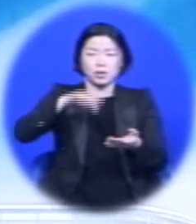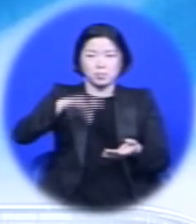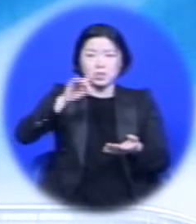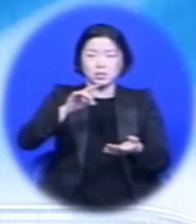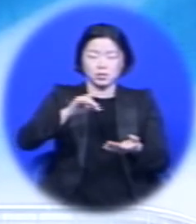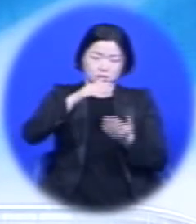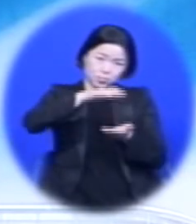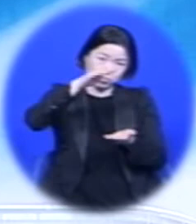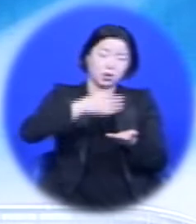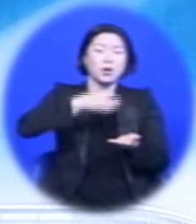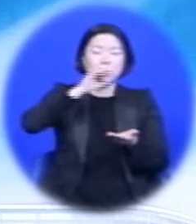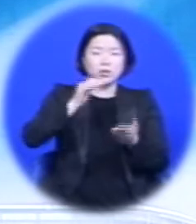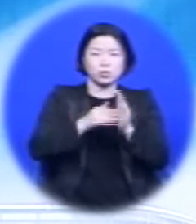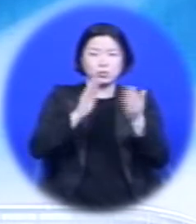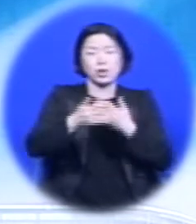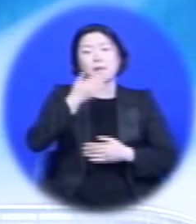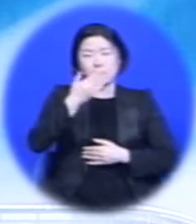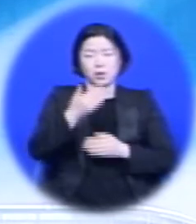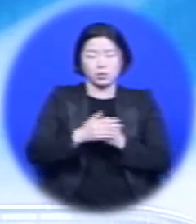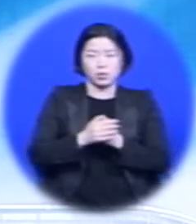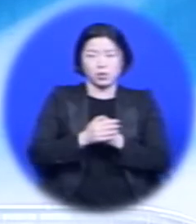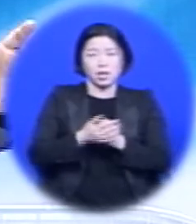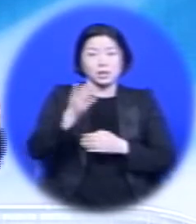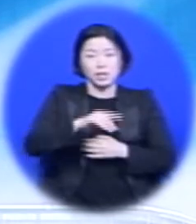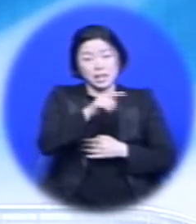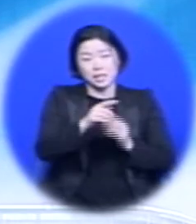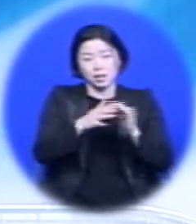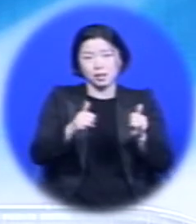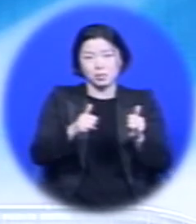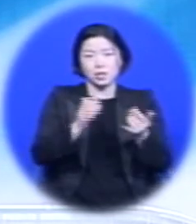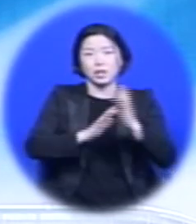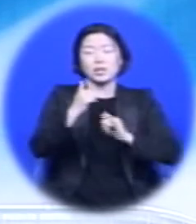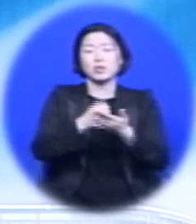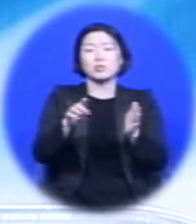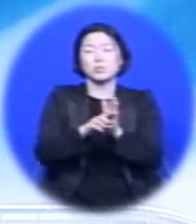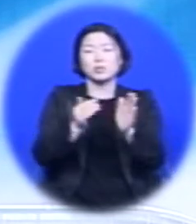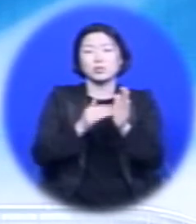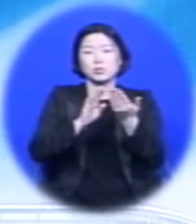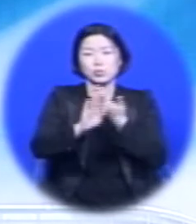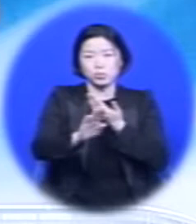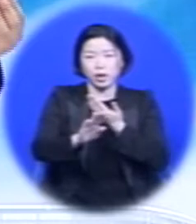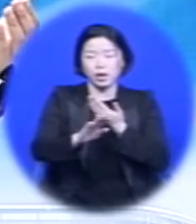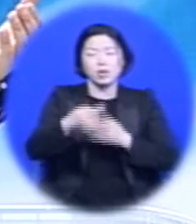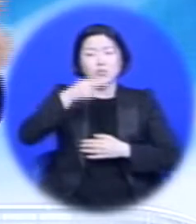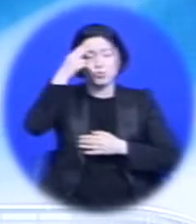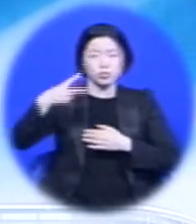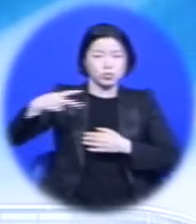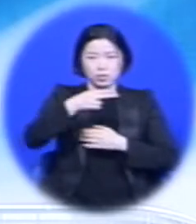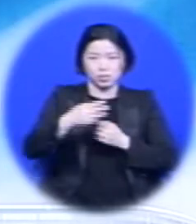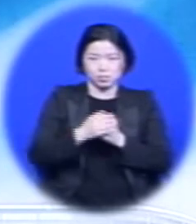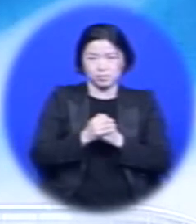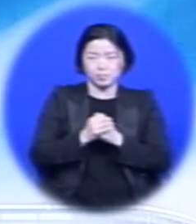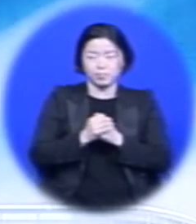있어요. 이분이 예수를 믿고 술을 다 끊었습니다. 여러분, 술을 마신 게 자유예요? 술을